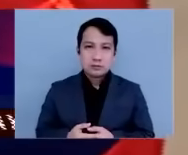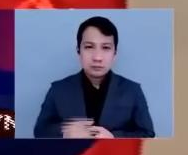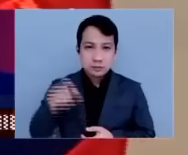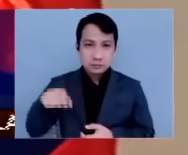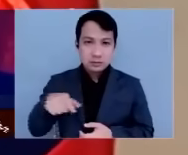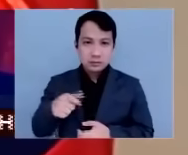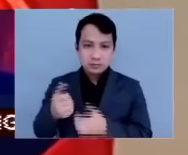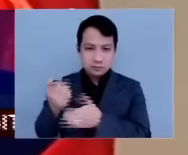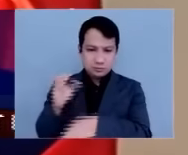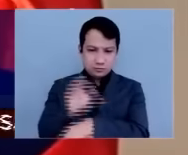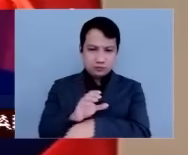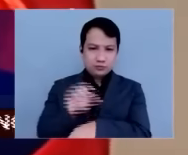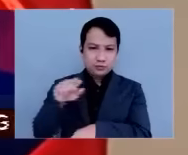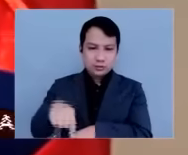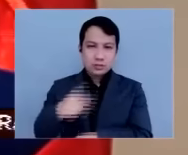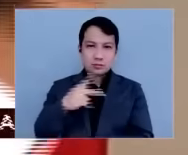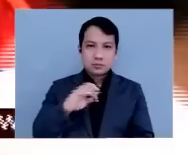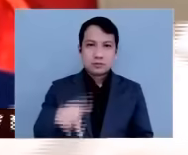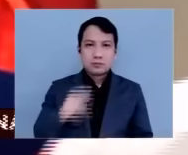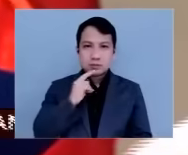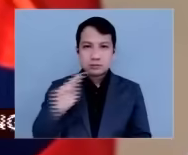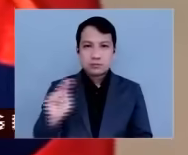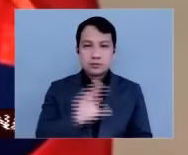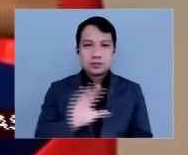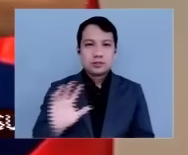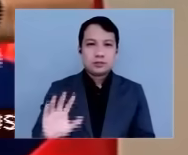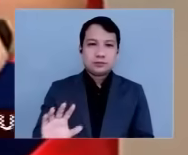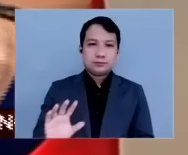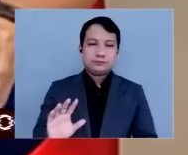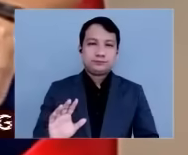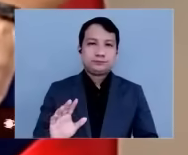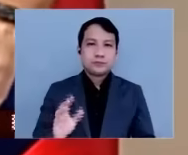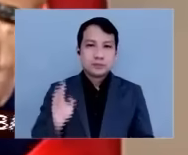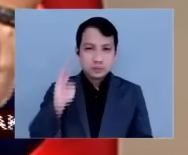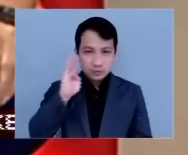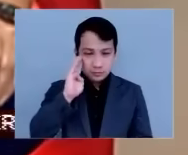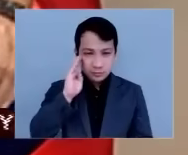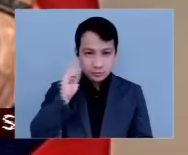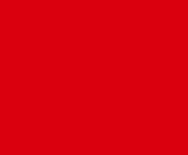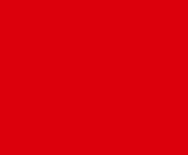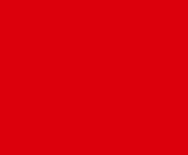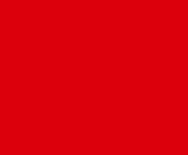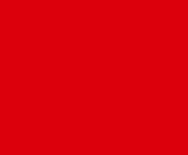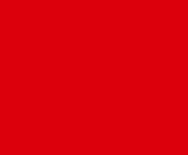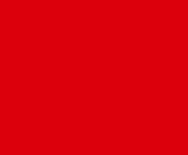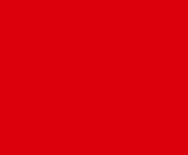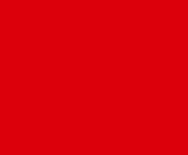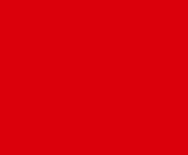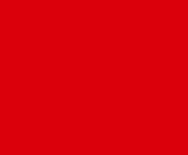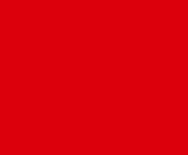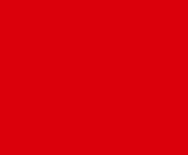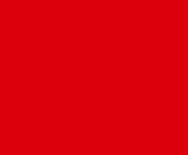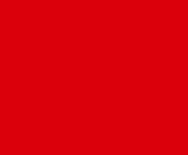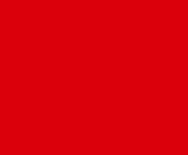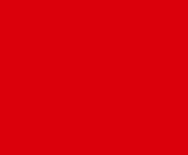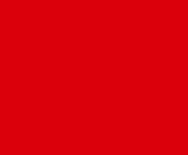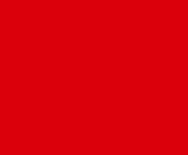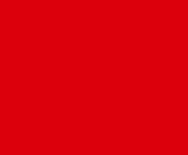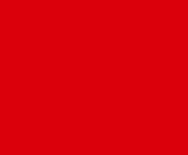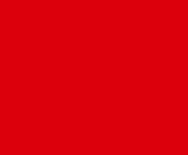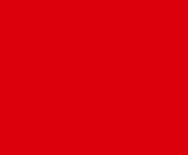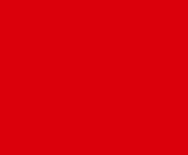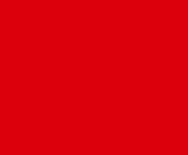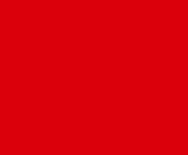PNP. Nagbabalita mula sa frontline, Bril Montalvo, News 5. Mga kapatid, Luchi